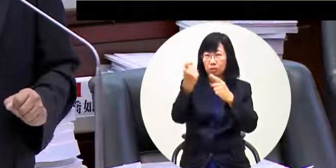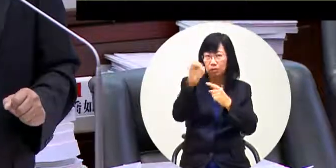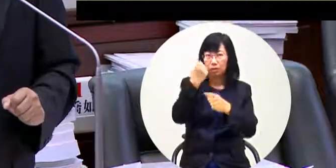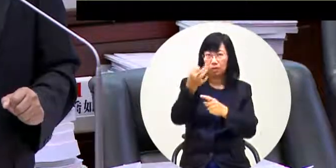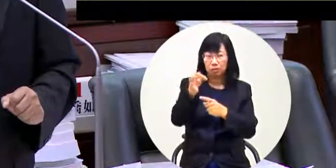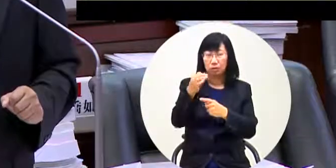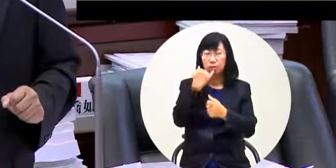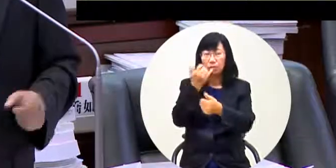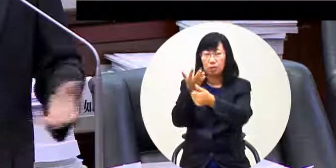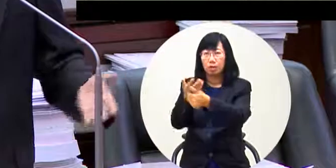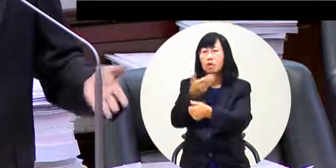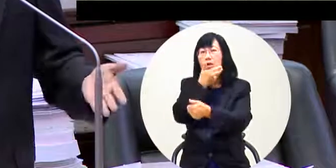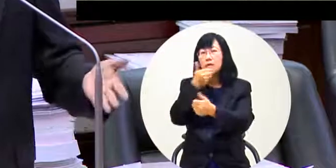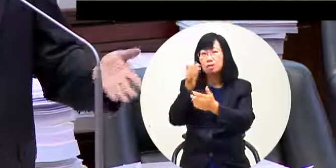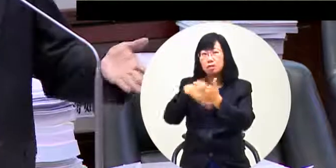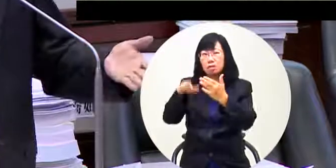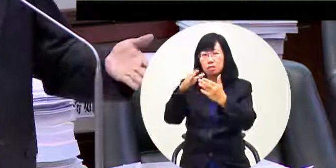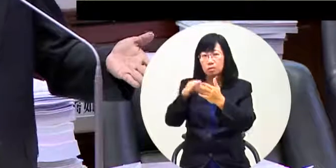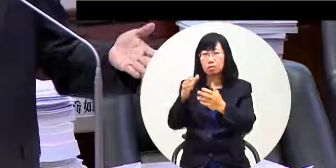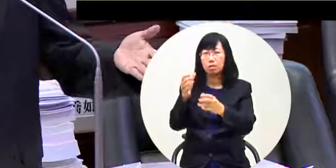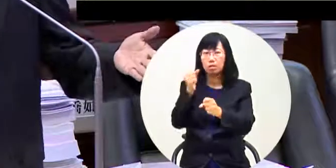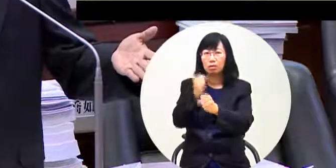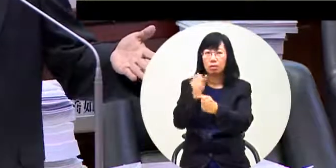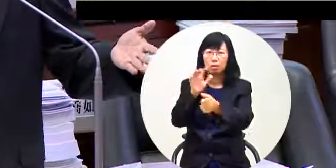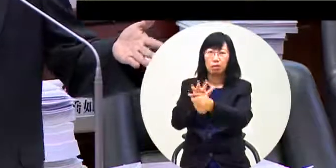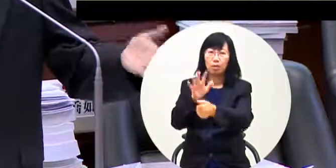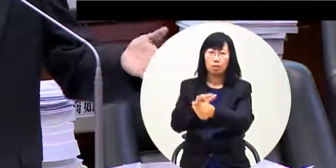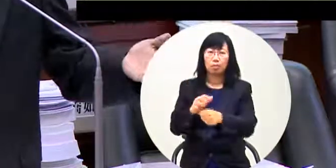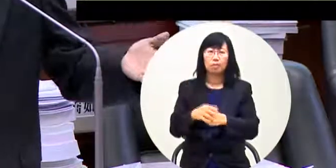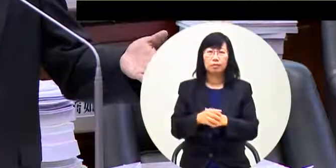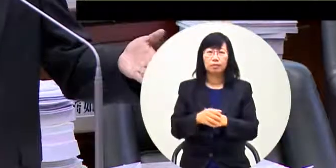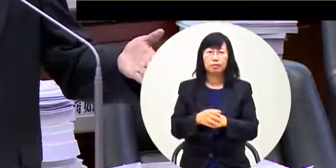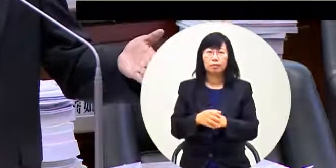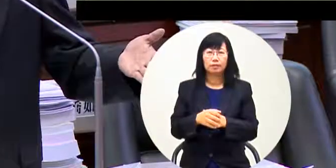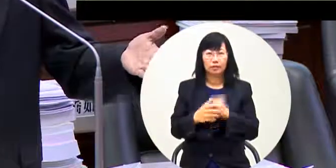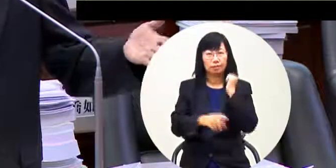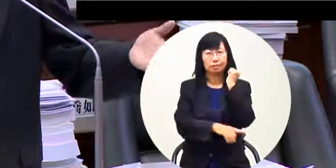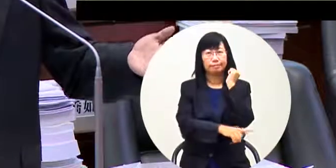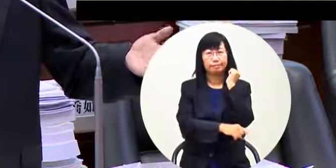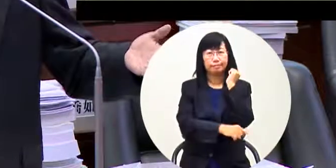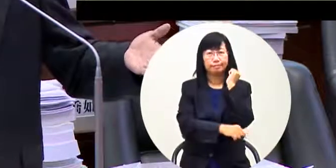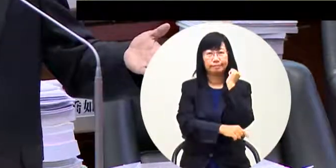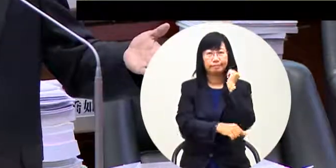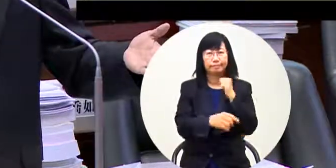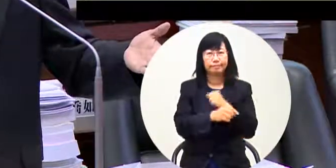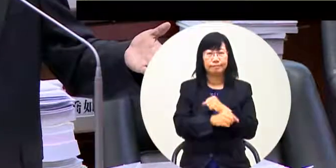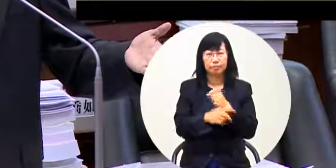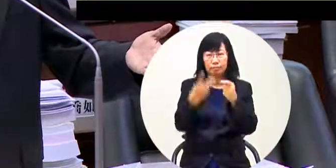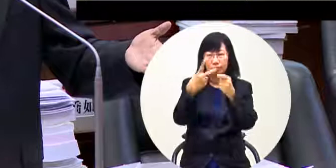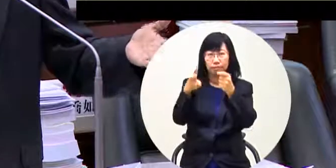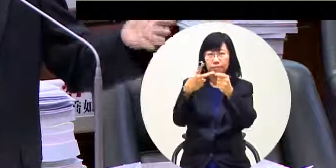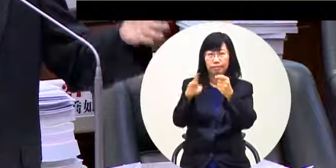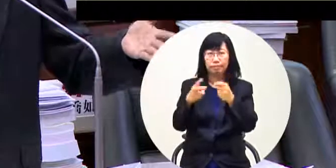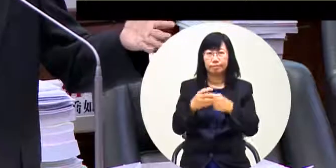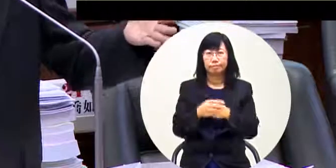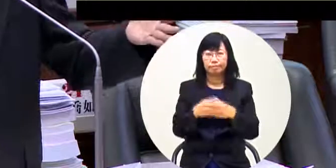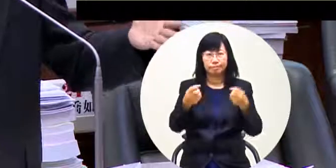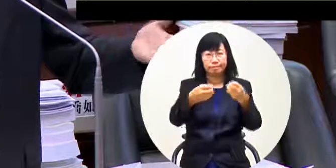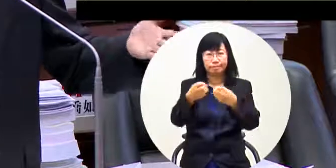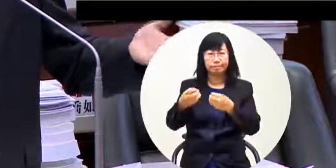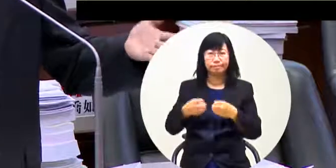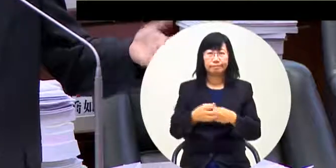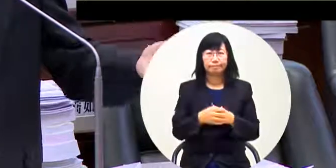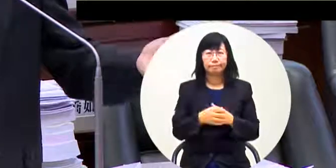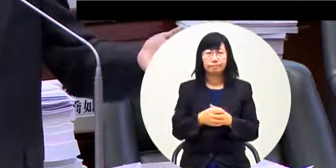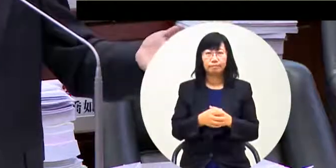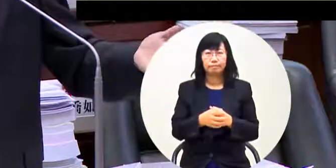的。所以，我们最后在最后的2分钟，我们要讲到，我们在这样的